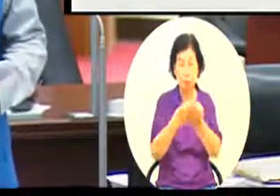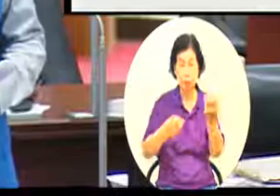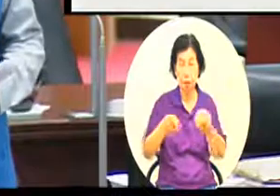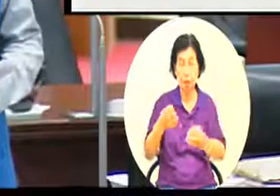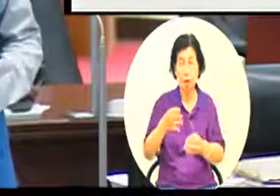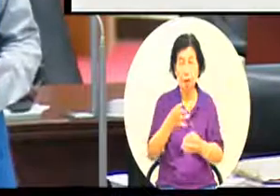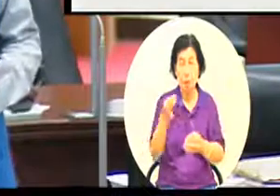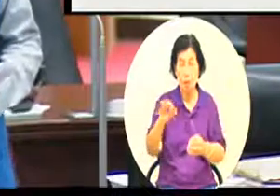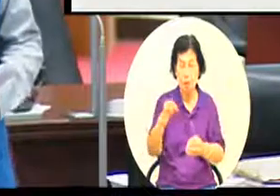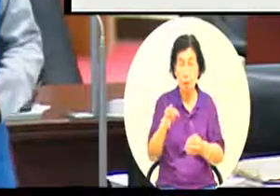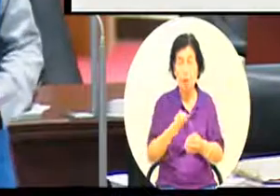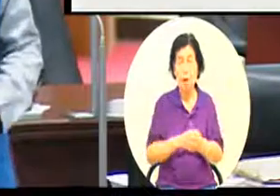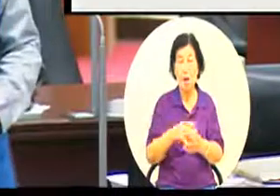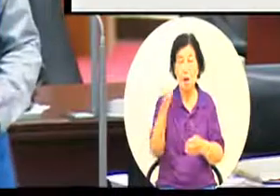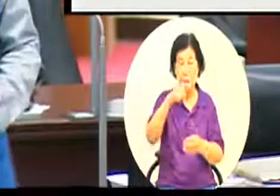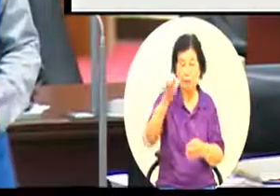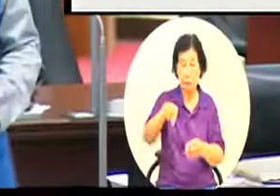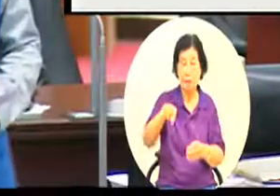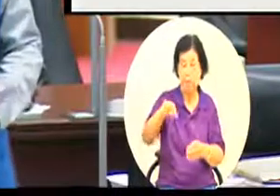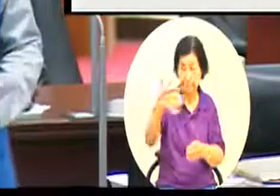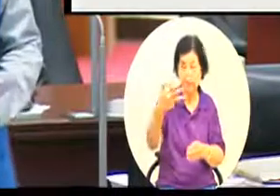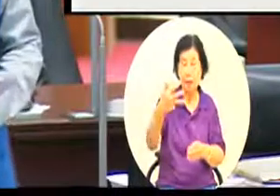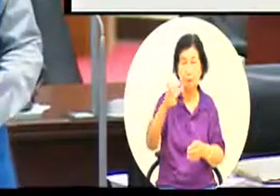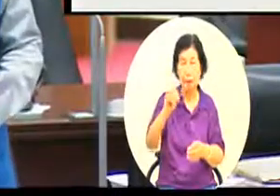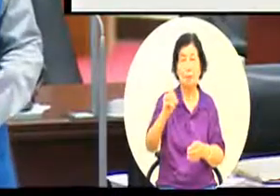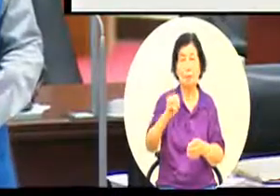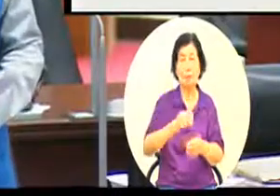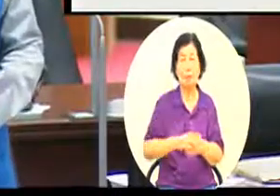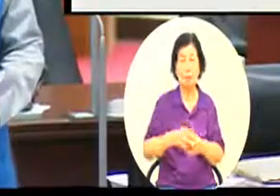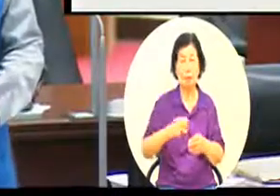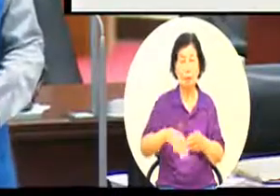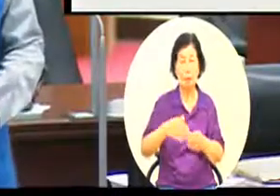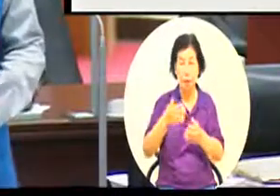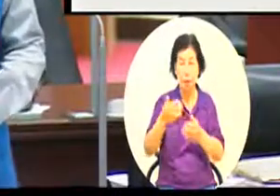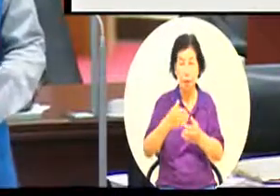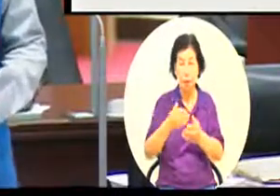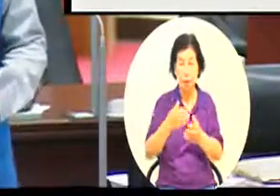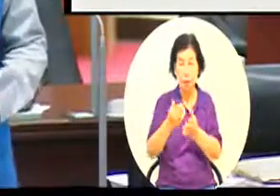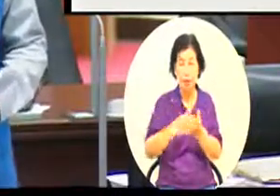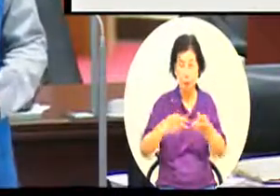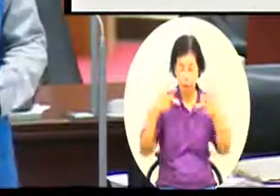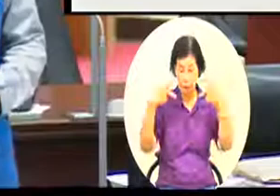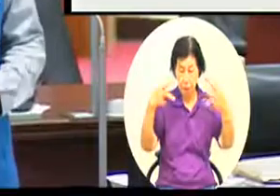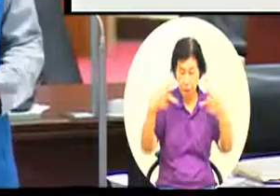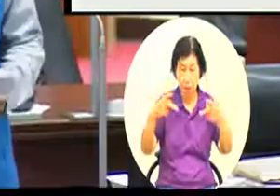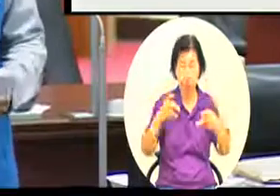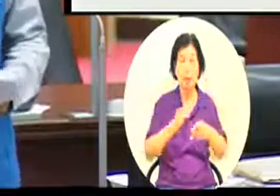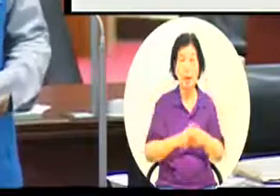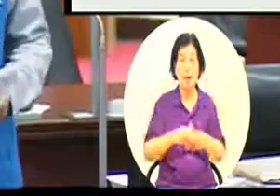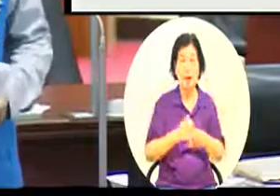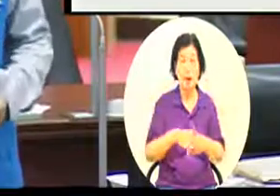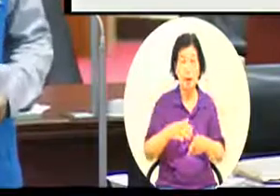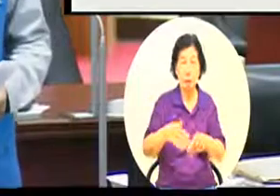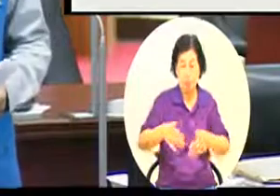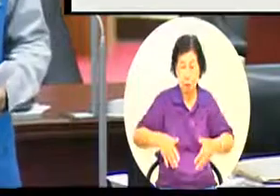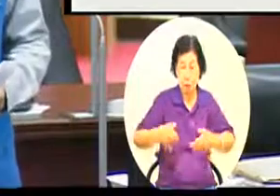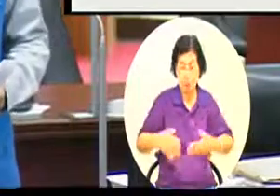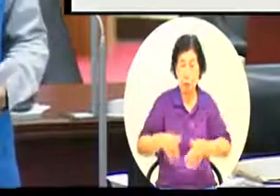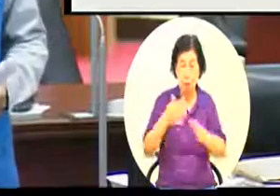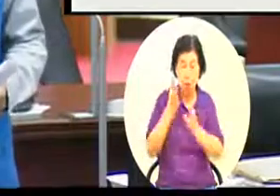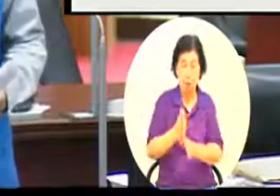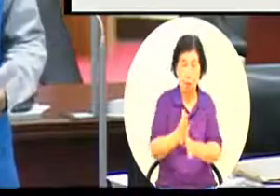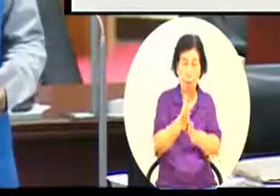一个捷运黄线，还有加上捷运红线的延伸案，还有包括轻轨，但是一个好的一个政策